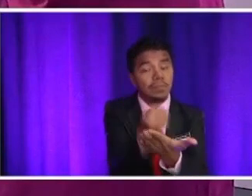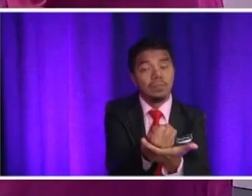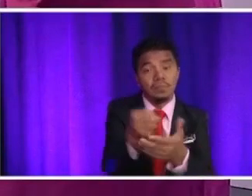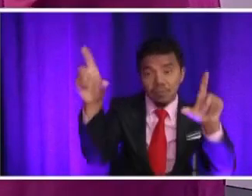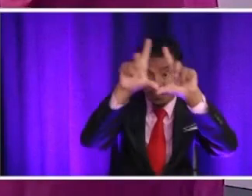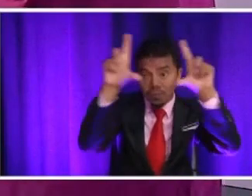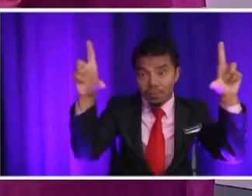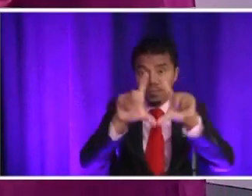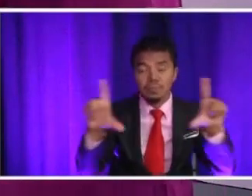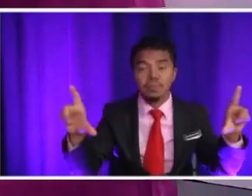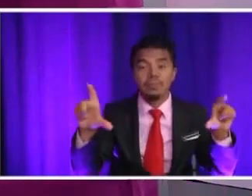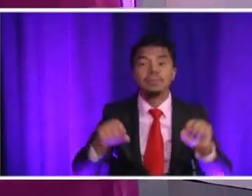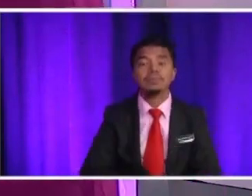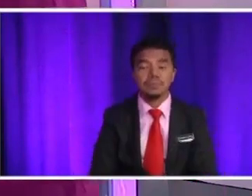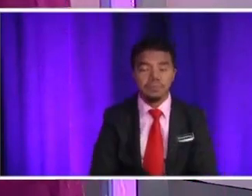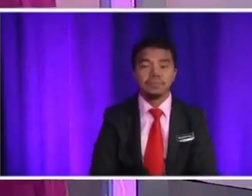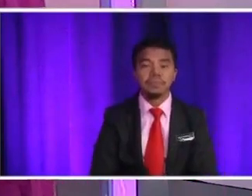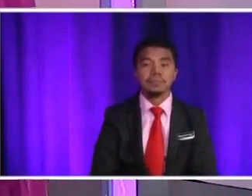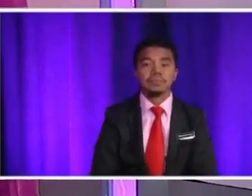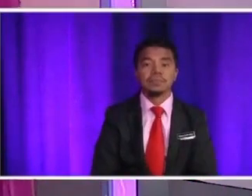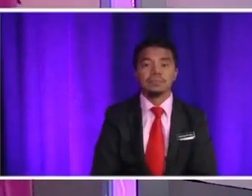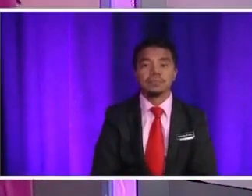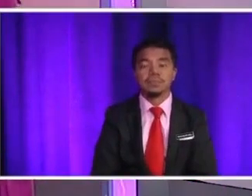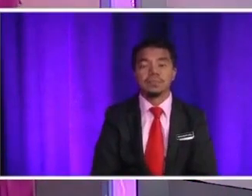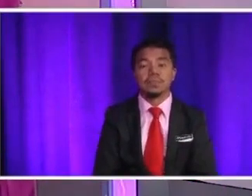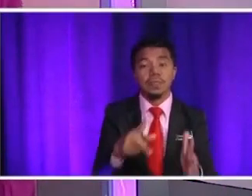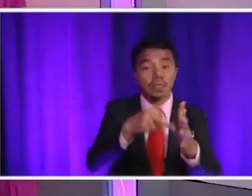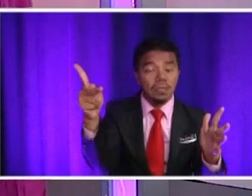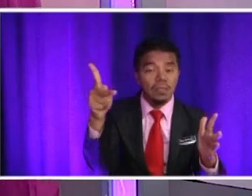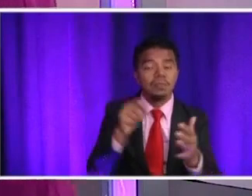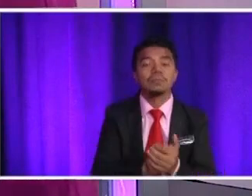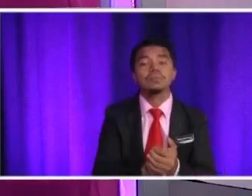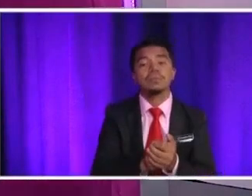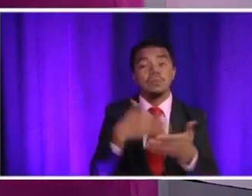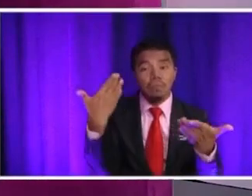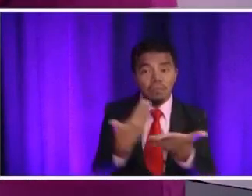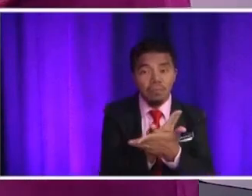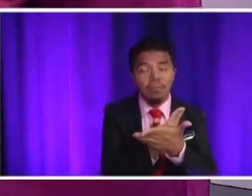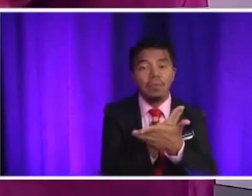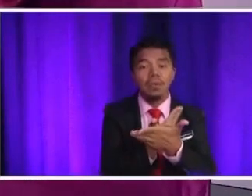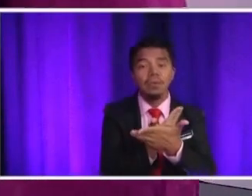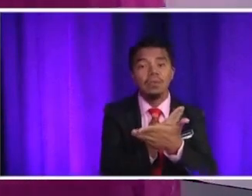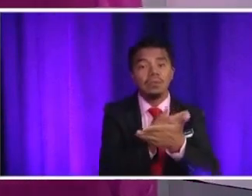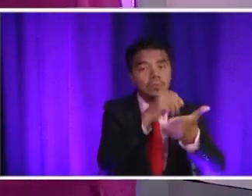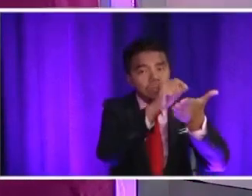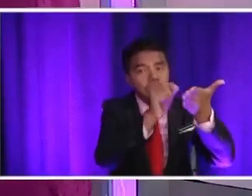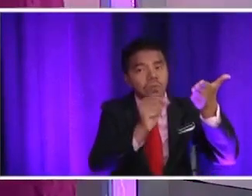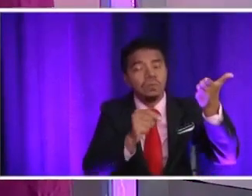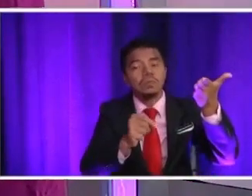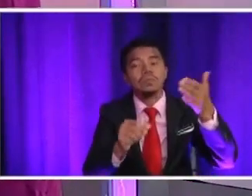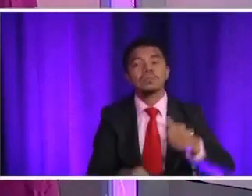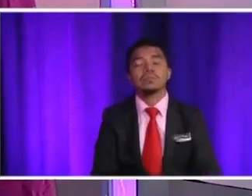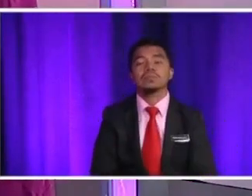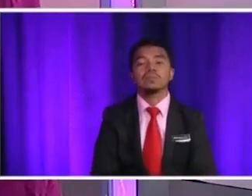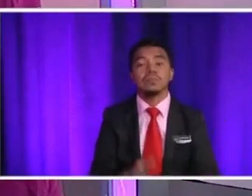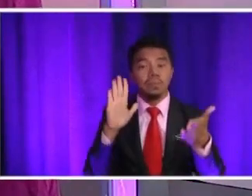berdasarkan kepada apa yang tadi kita dah bincangkan, mereka keluarkan dulu, kaitkan, kemudian barulah mereka menulis di atas